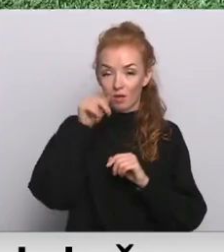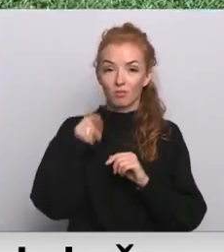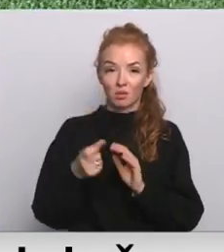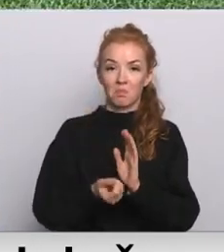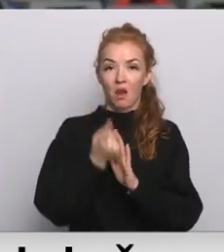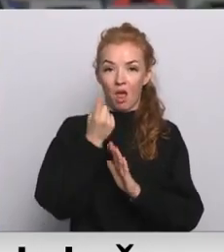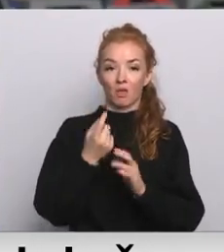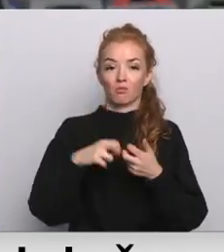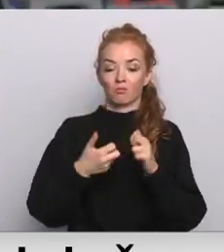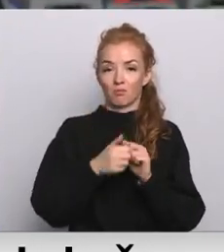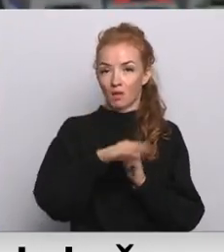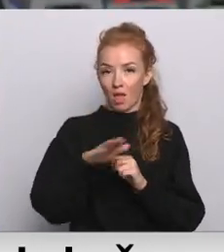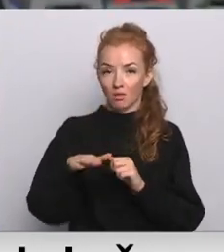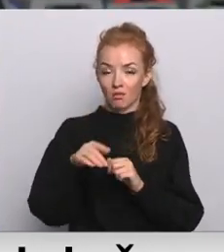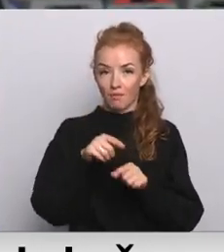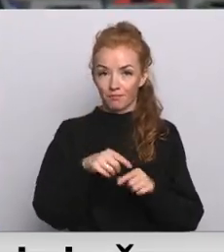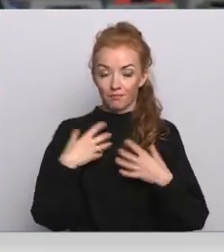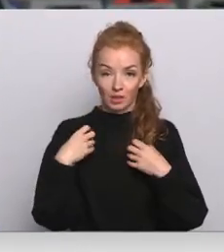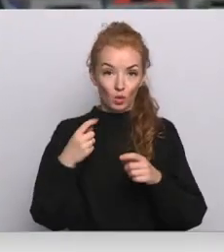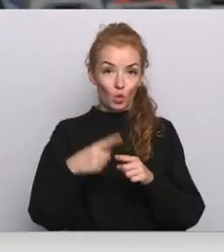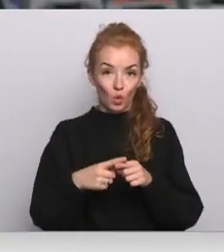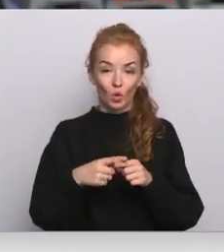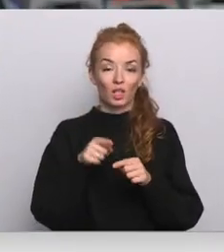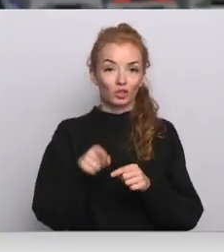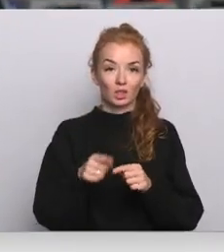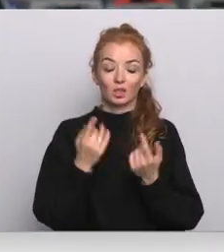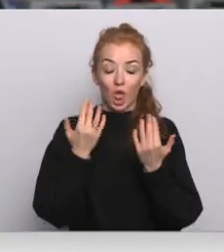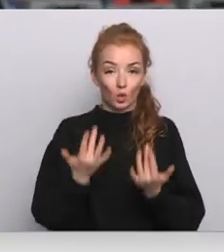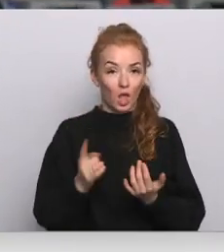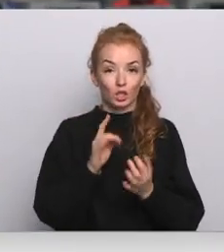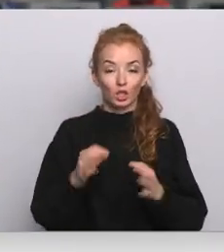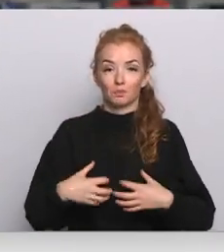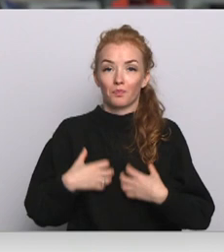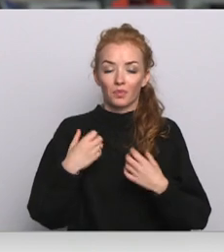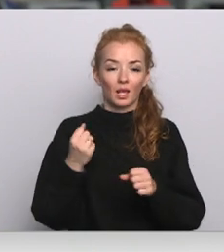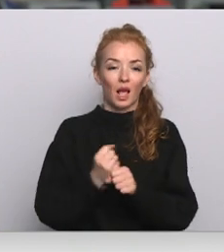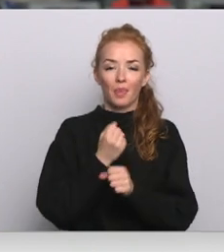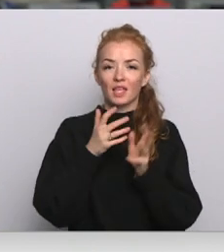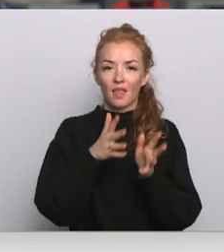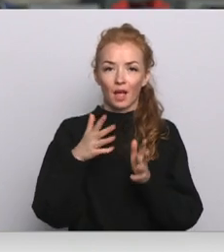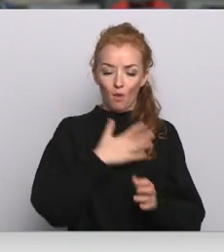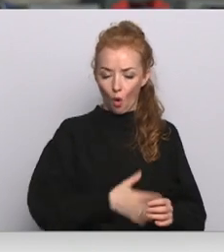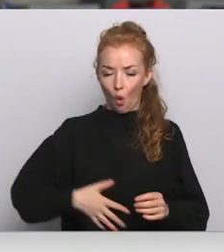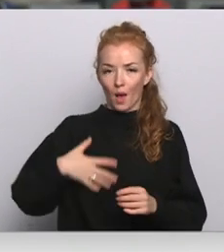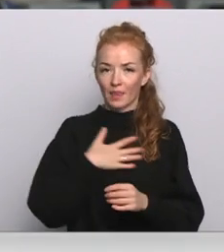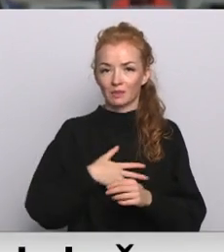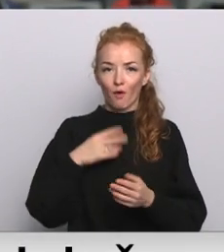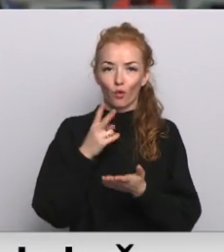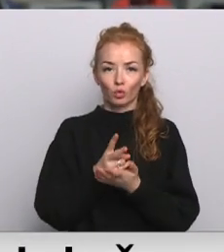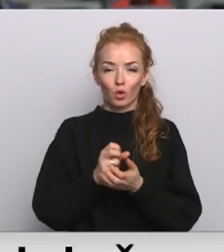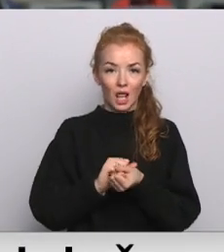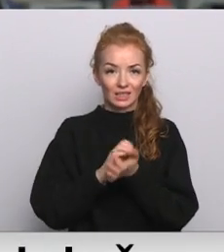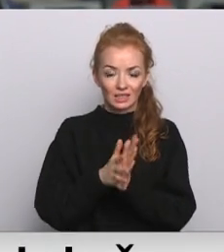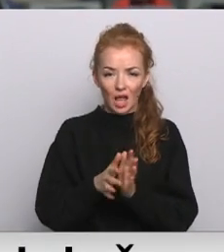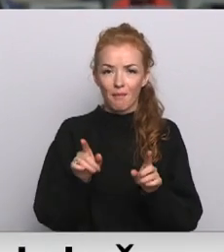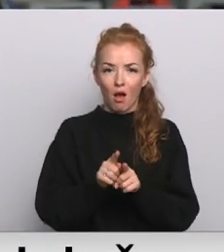viņu veselību. Ilgtermiņā šīs sekas ir neaptveramas. Tā ir ietekme gan uz organismu funkcionālajām sistēmām,